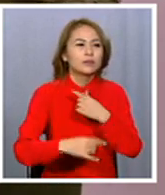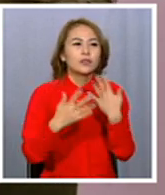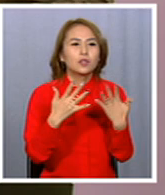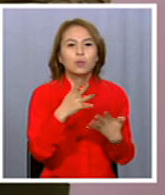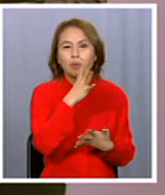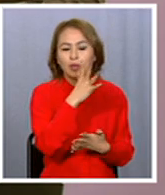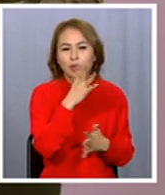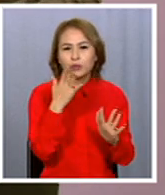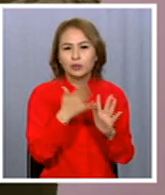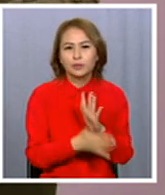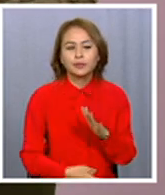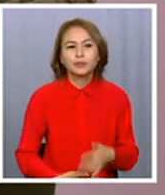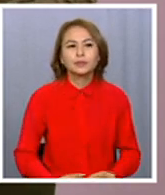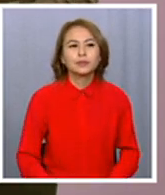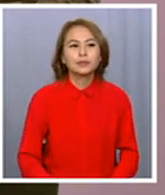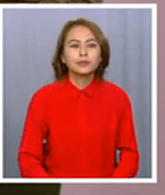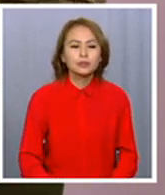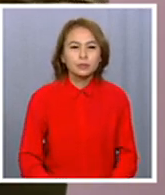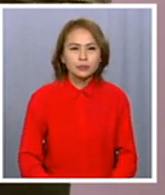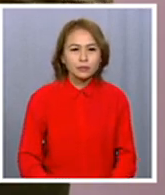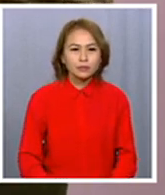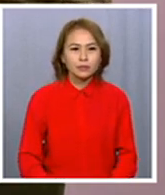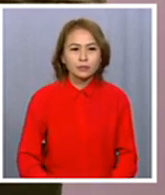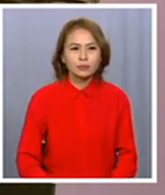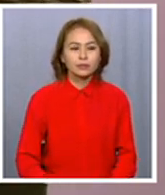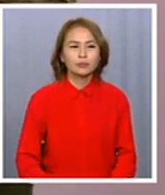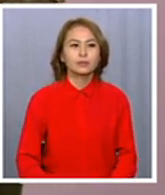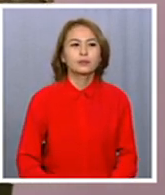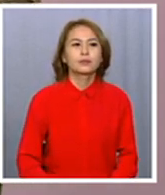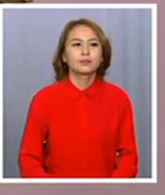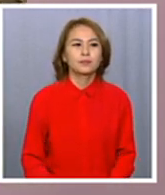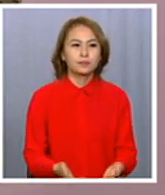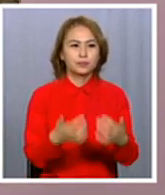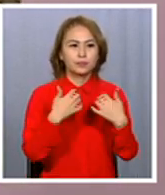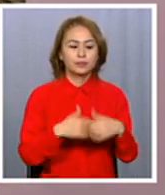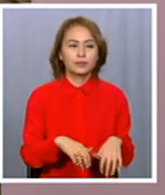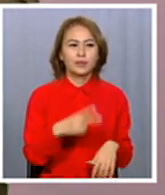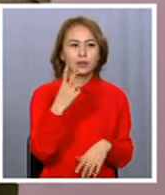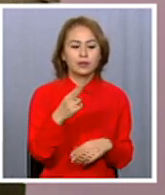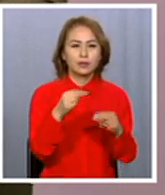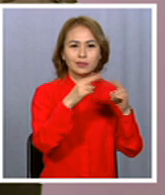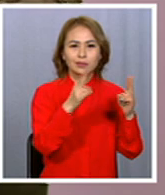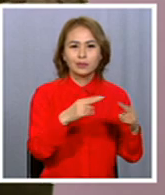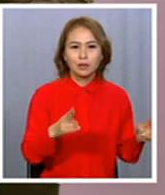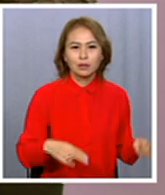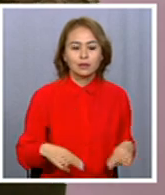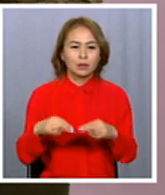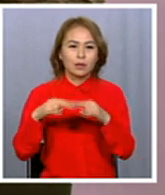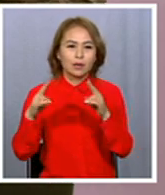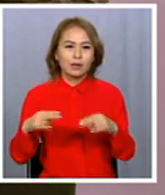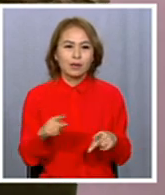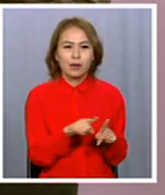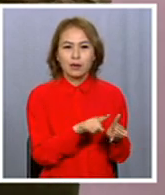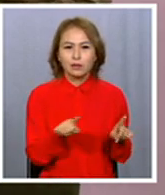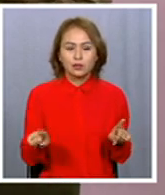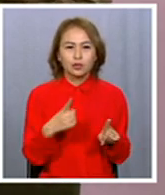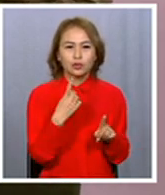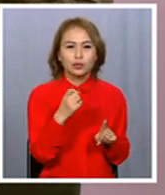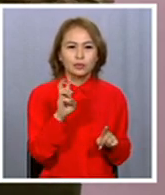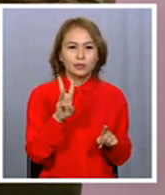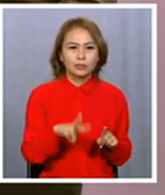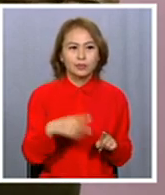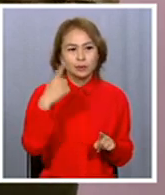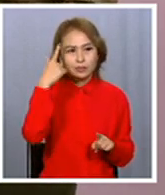неше сағат уақыт жұмсады. Есепте екі нысанның арақашықтығының 100 километр екені